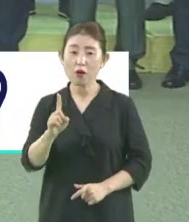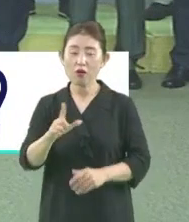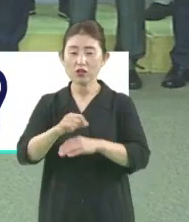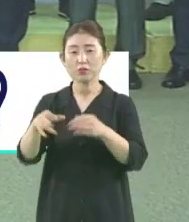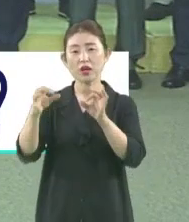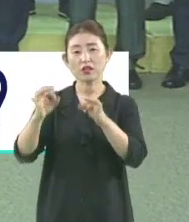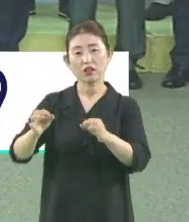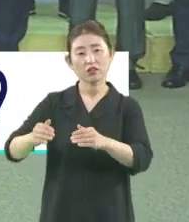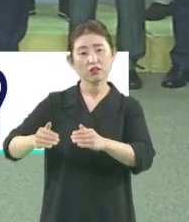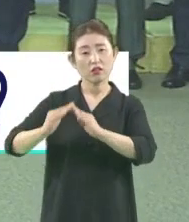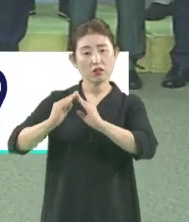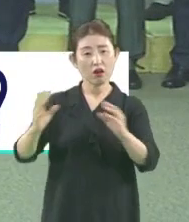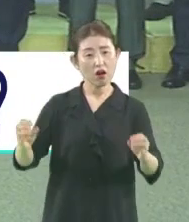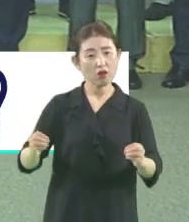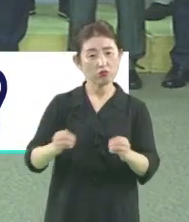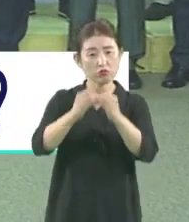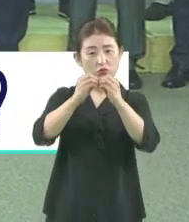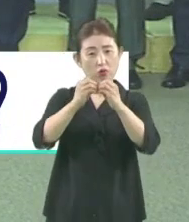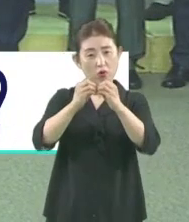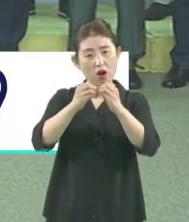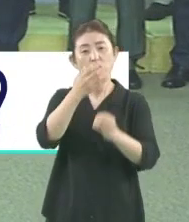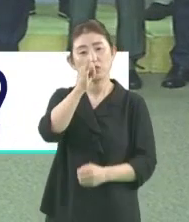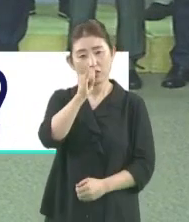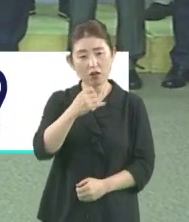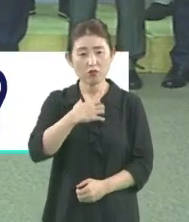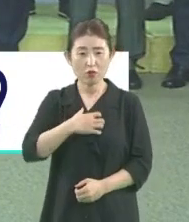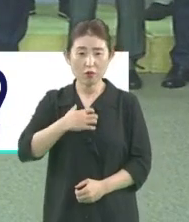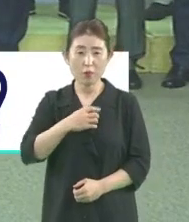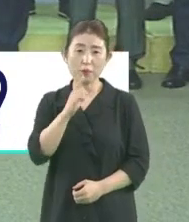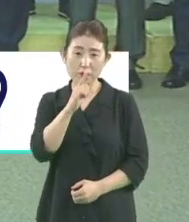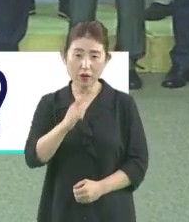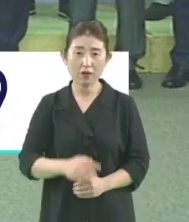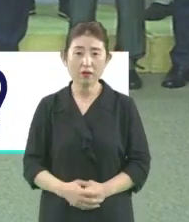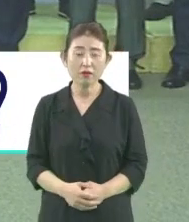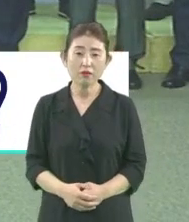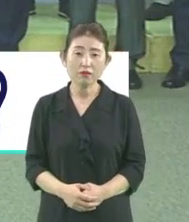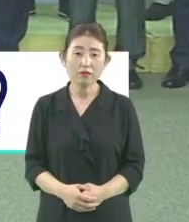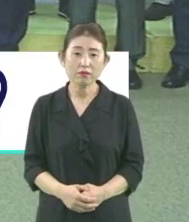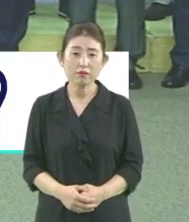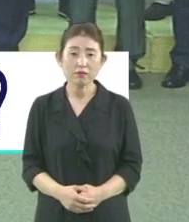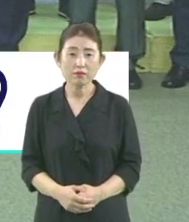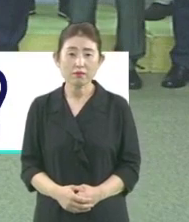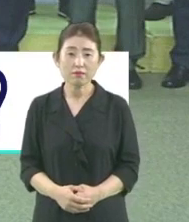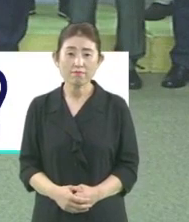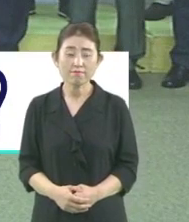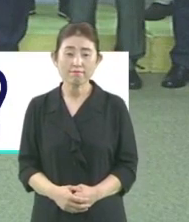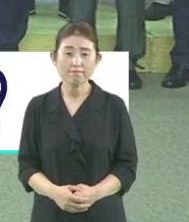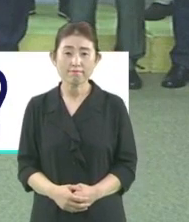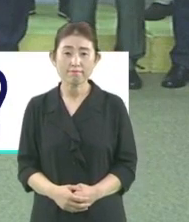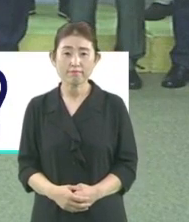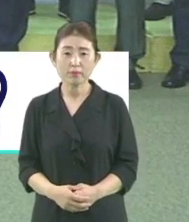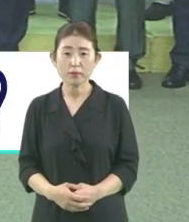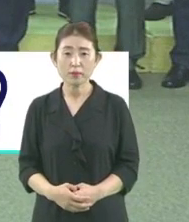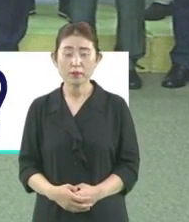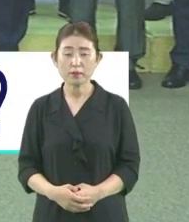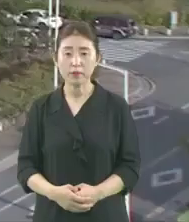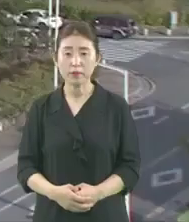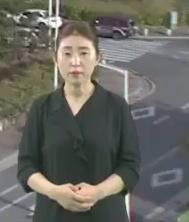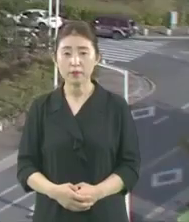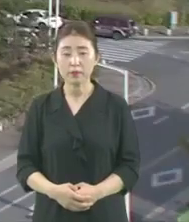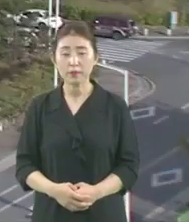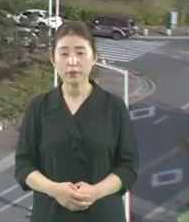중인 지방은행 설립과는 충돌할 수 있다는 목소리도 나옵니다. 김철진 기자의 보도입니다.